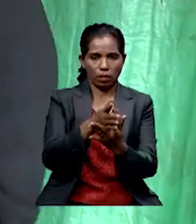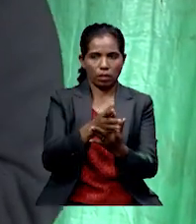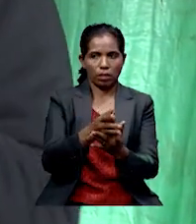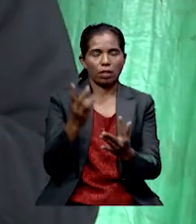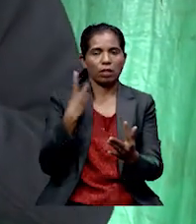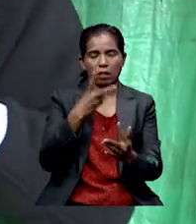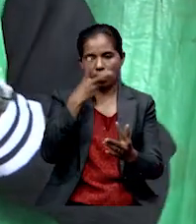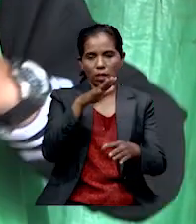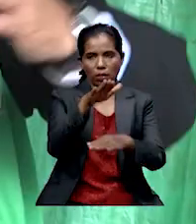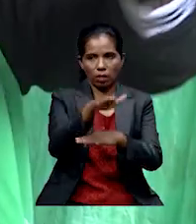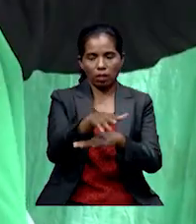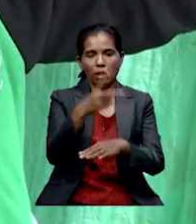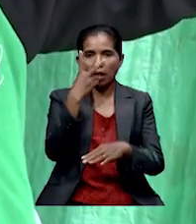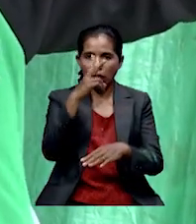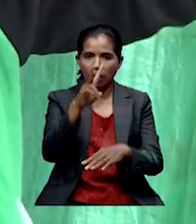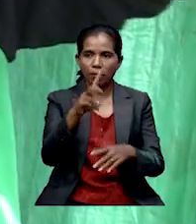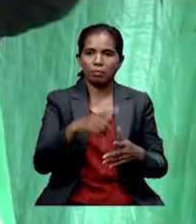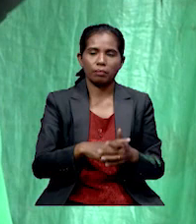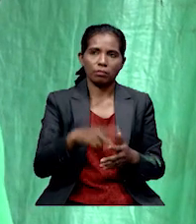ne hari itu kwa